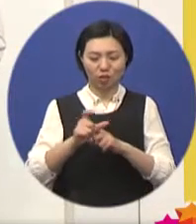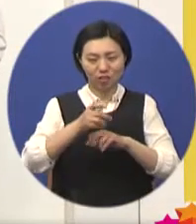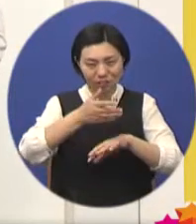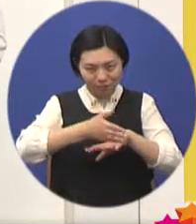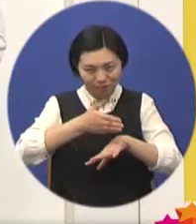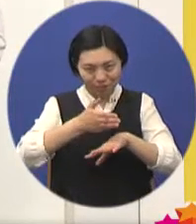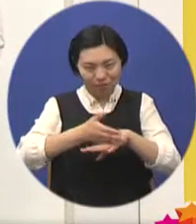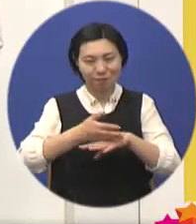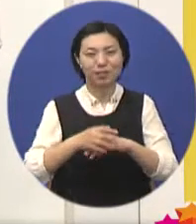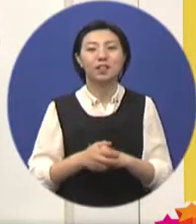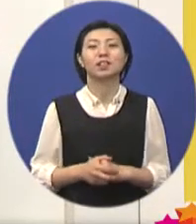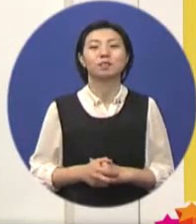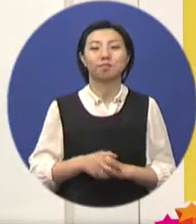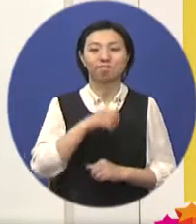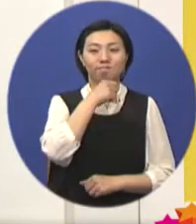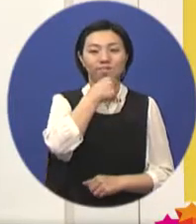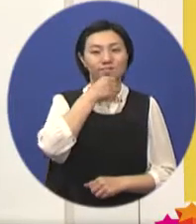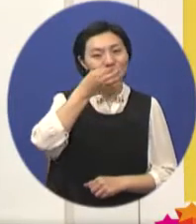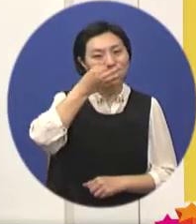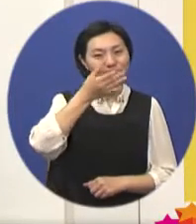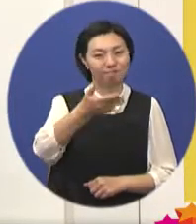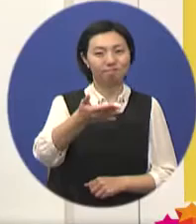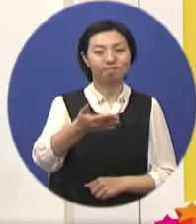고맙습니다. 네. 네. 점수 볼까요?